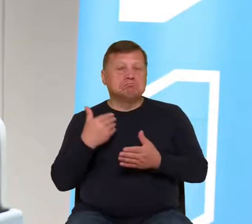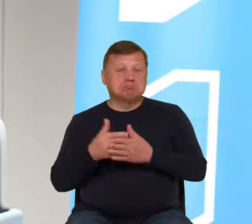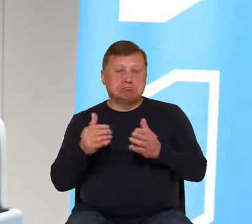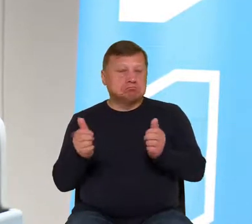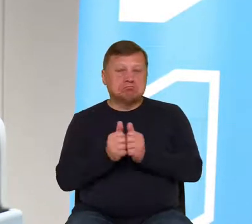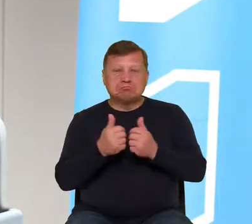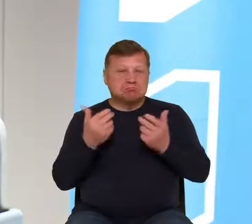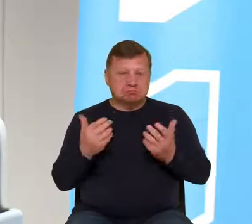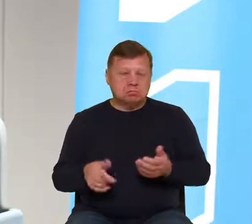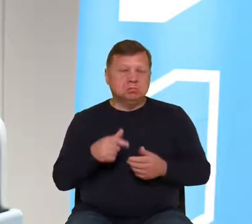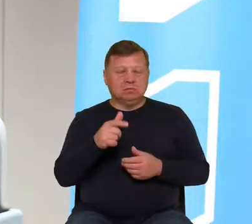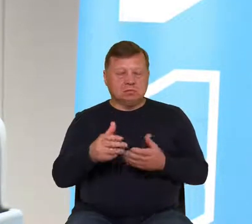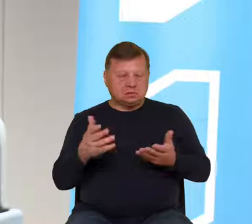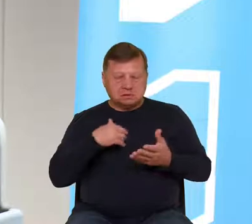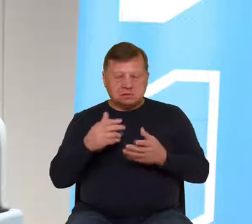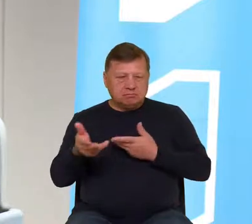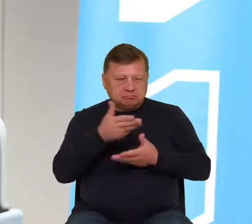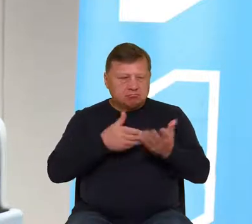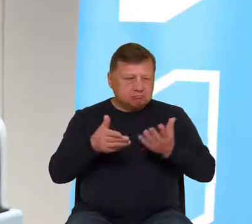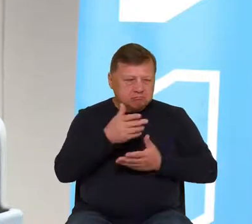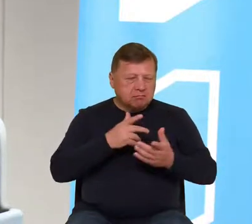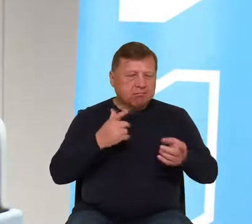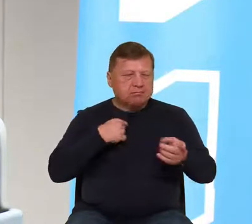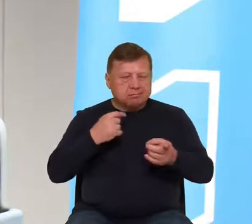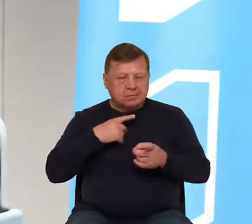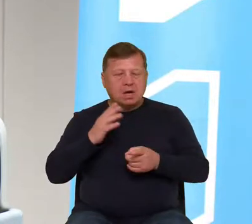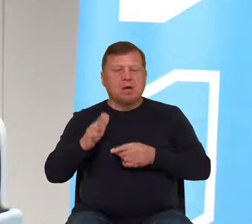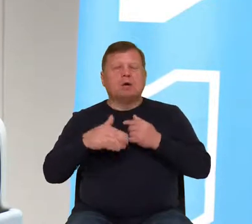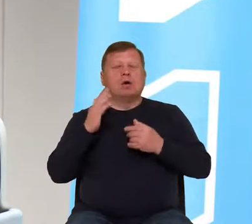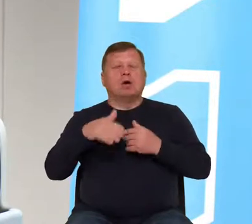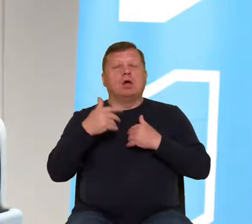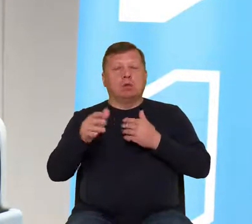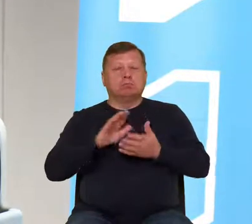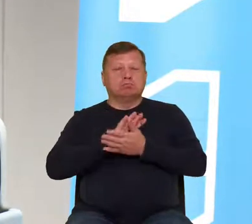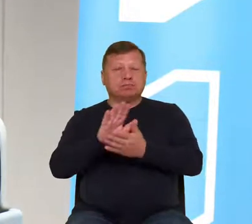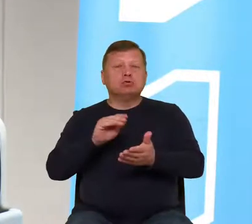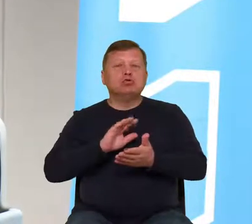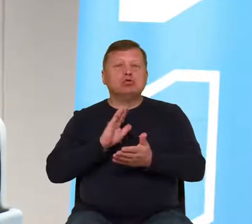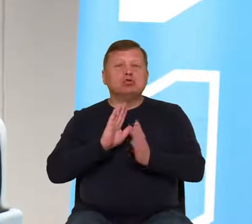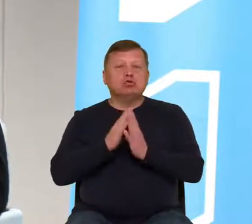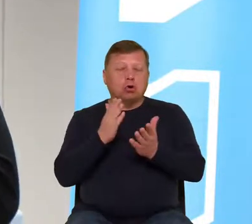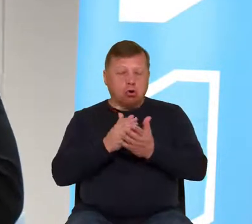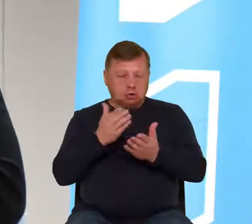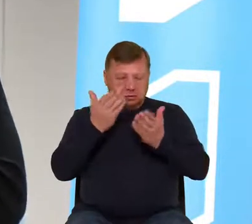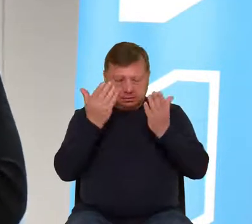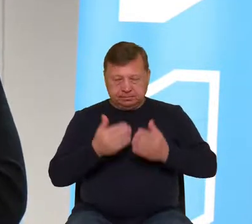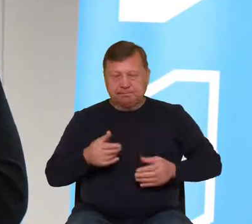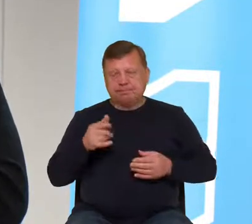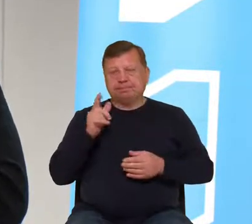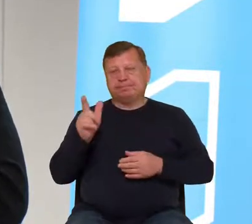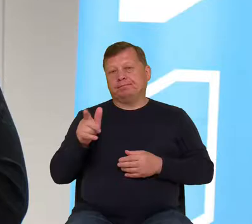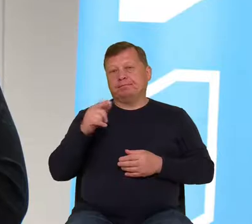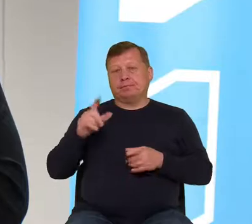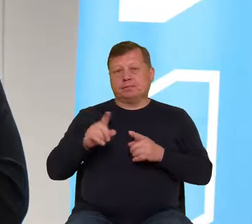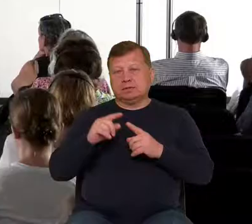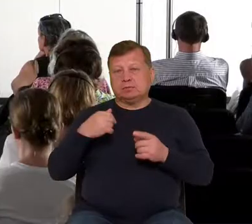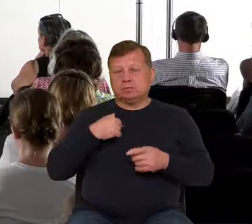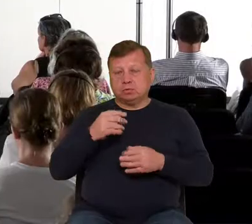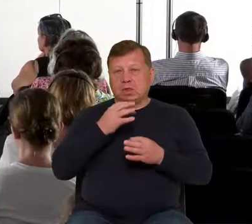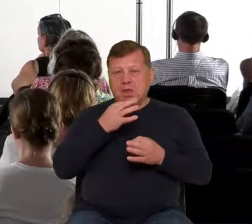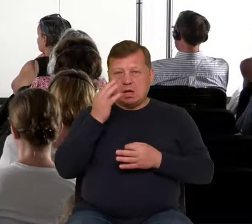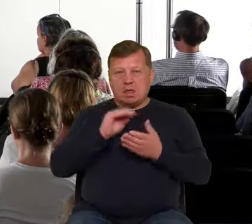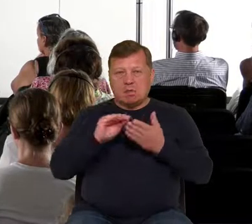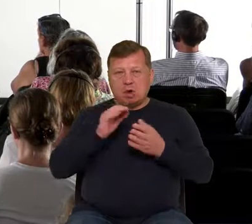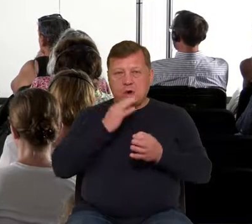pracować potem i stworzyć z tego książkę. I wreszcie człowiek, który napisał powieść, dla której się tu